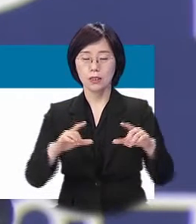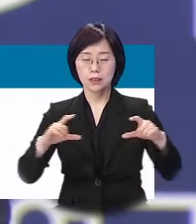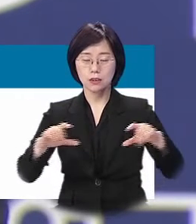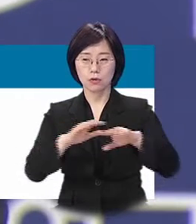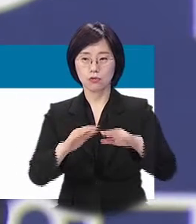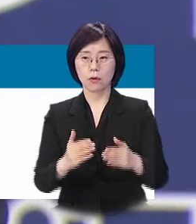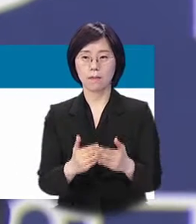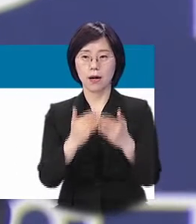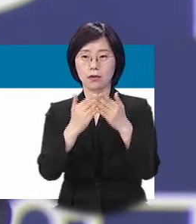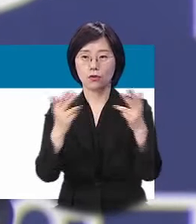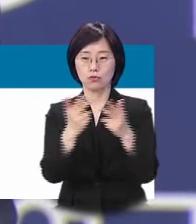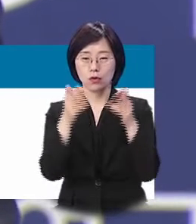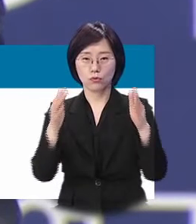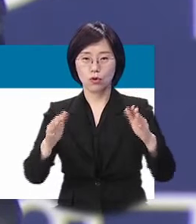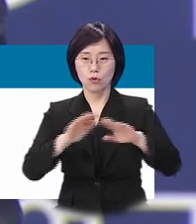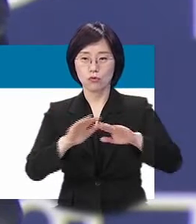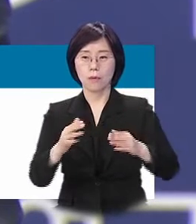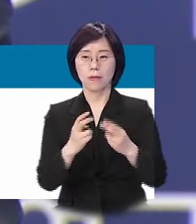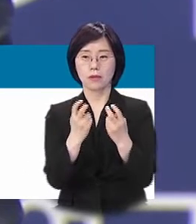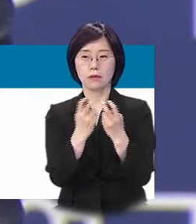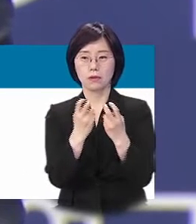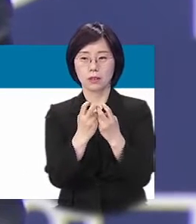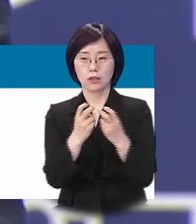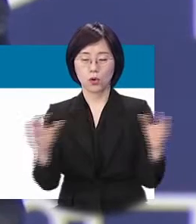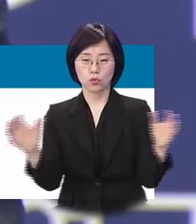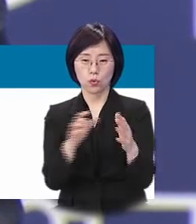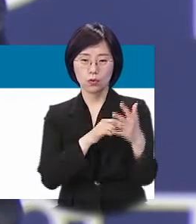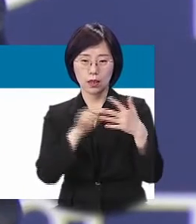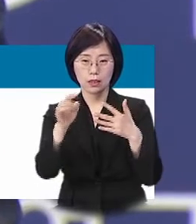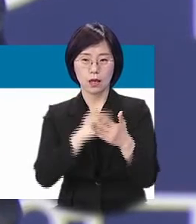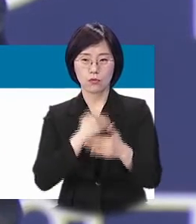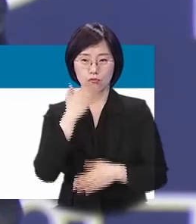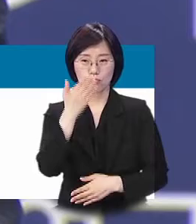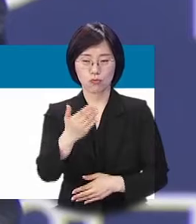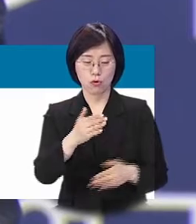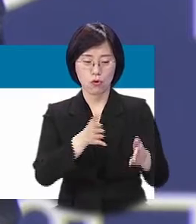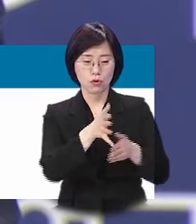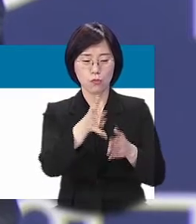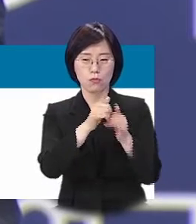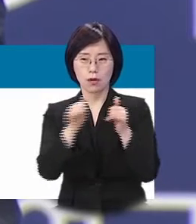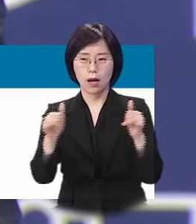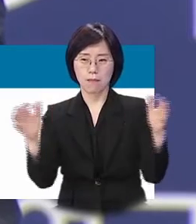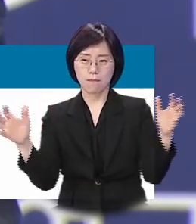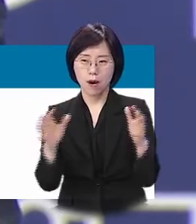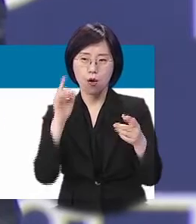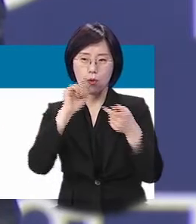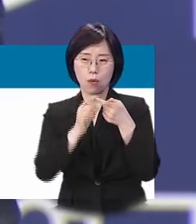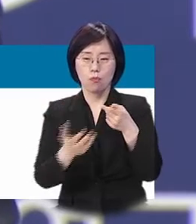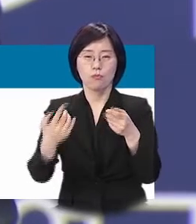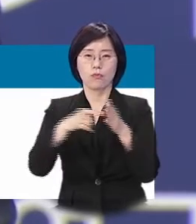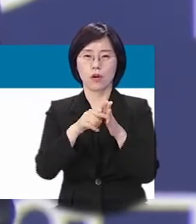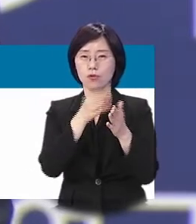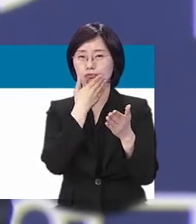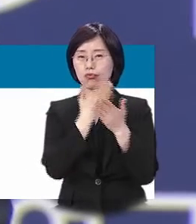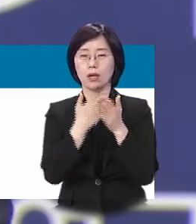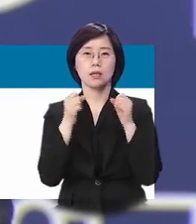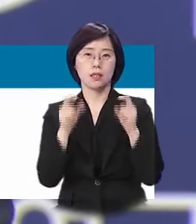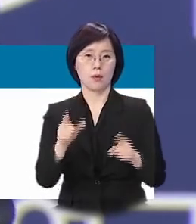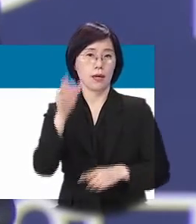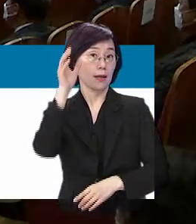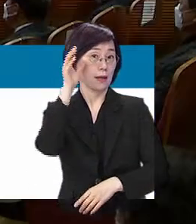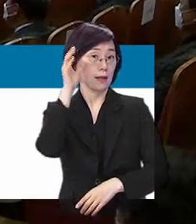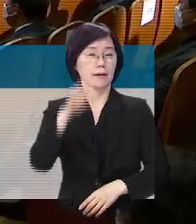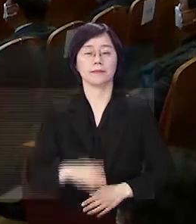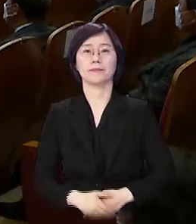주간이 균형발전 정책에 대한 성찰의 기회를 제공하고 각계각층의 관심들을 올릴 수 있는 소중한 기회가 되기를